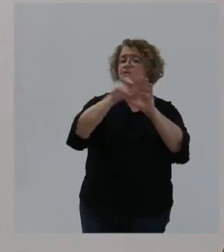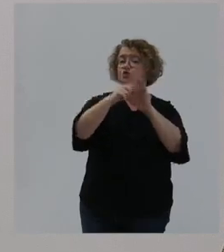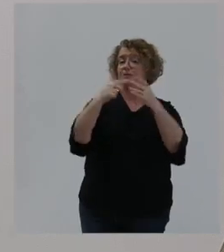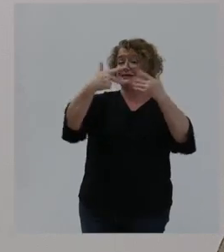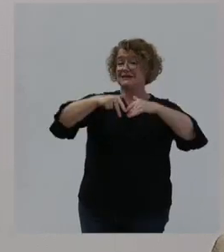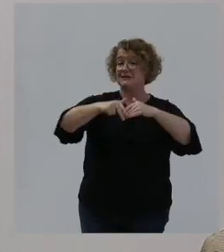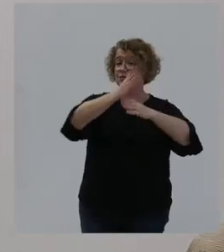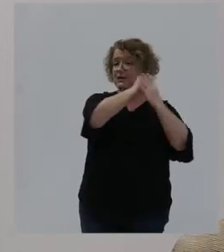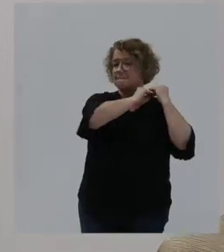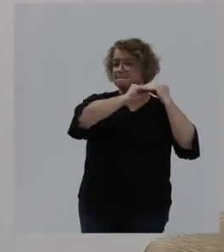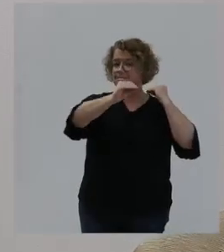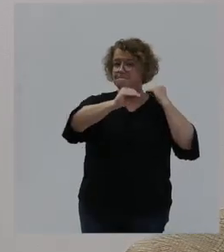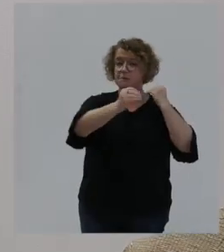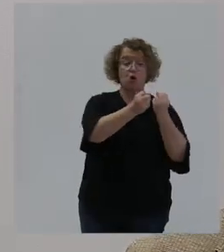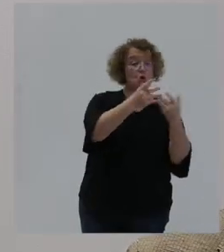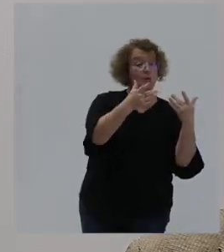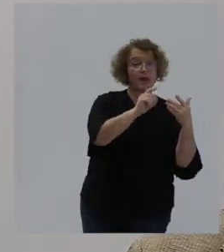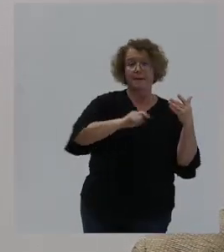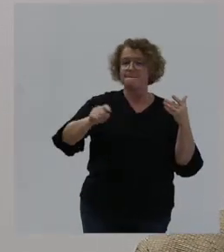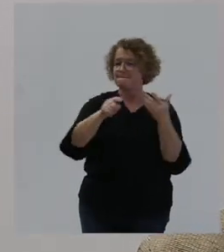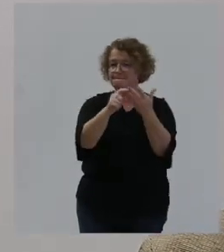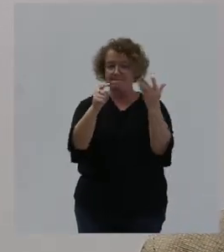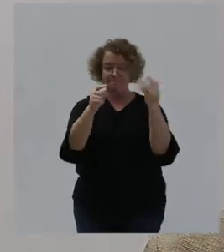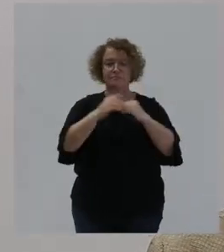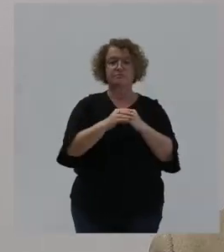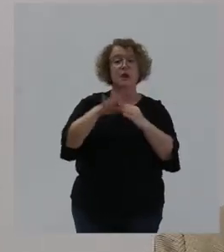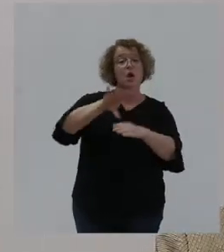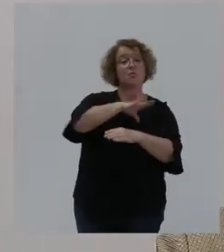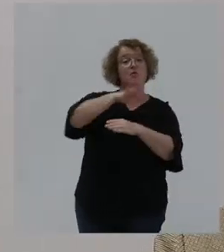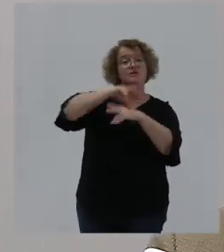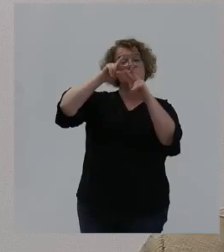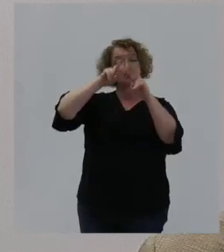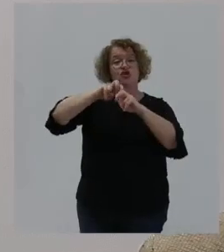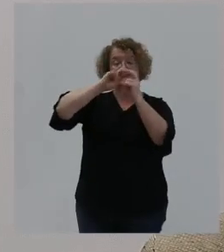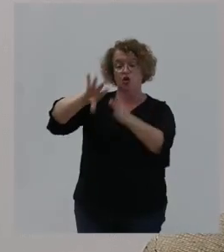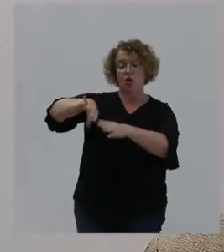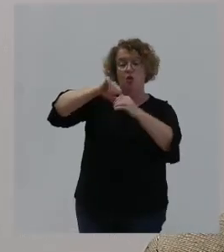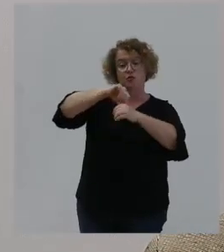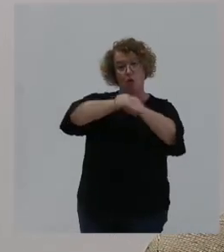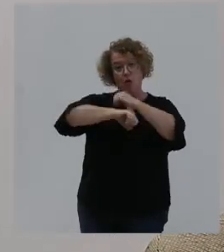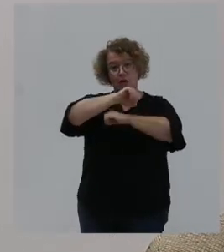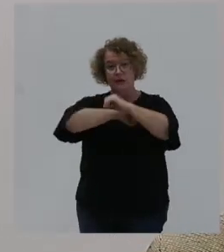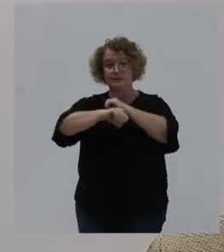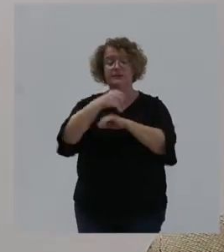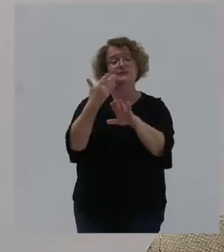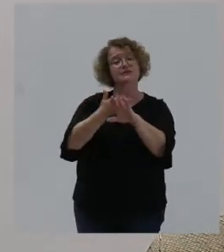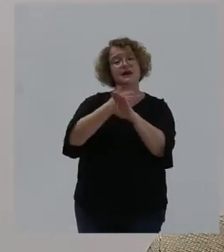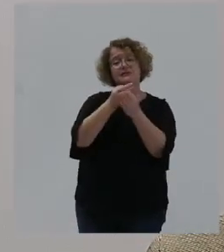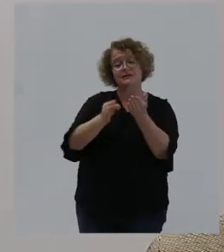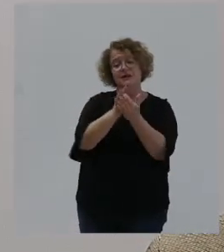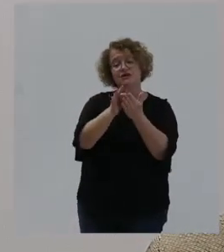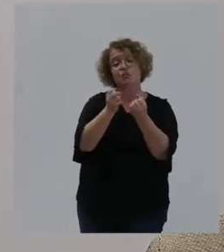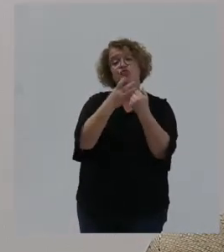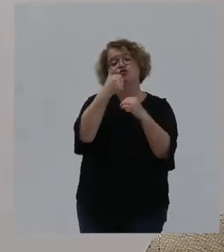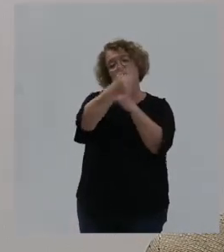L'objectif pour les campagnes de recrutement d'enseignants-chercheurs doit s'inscrire aussi dans une stratégie